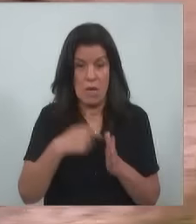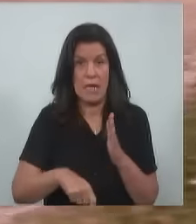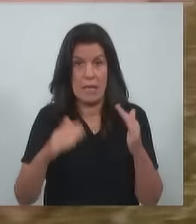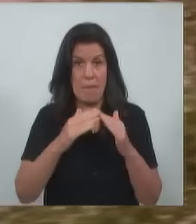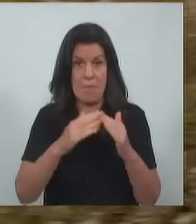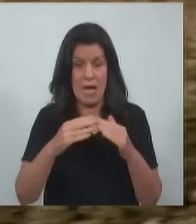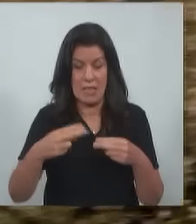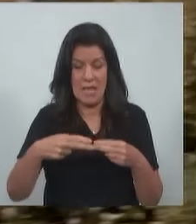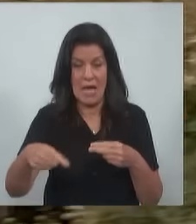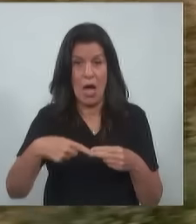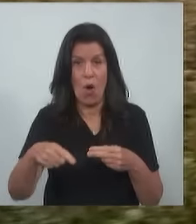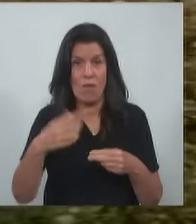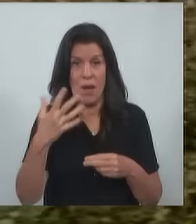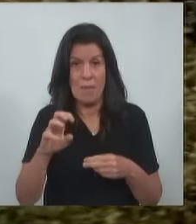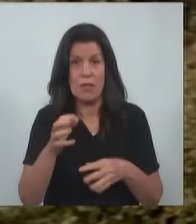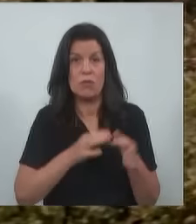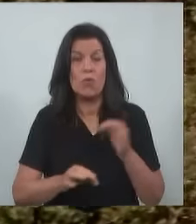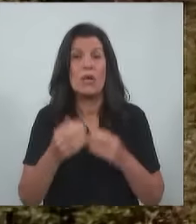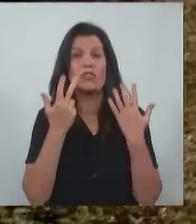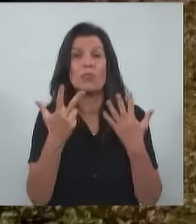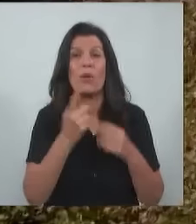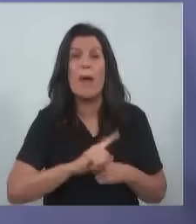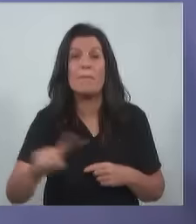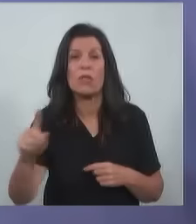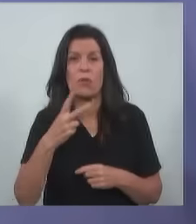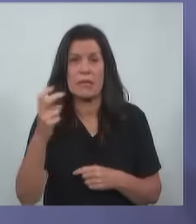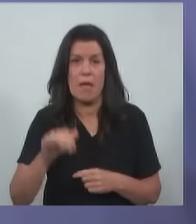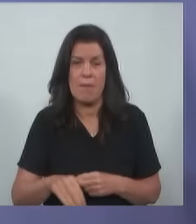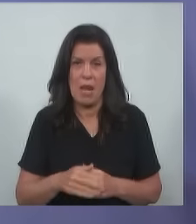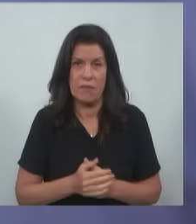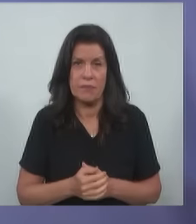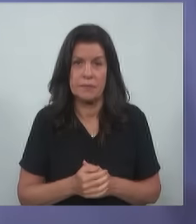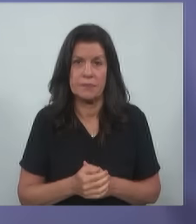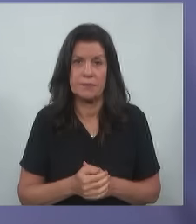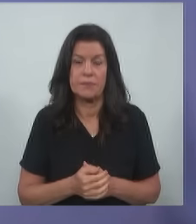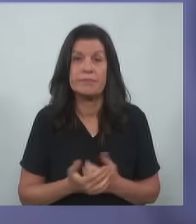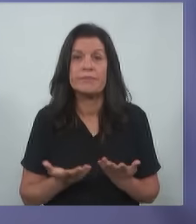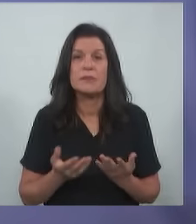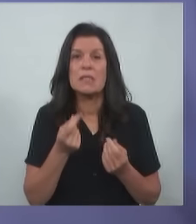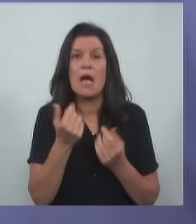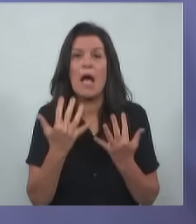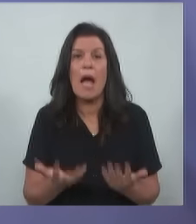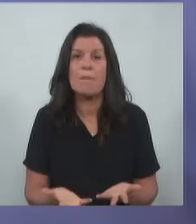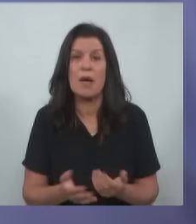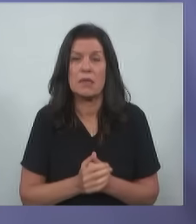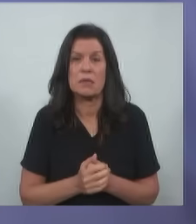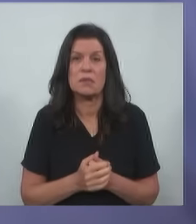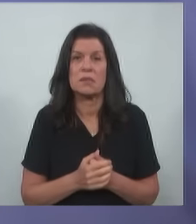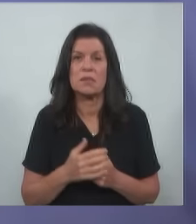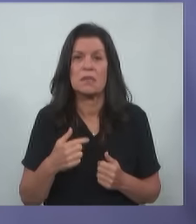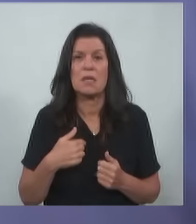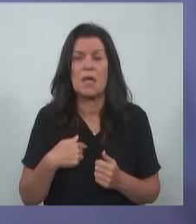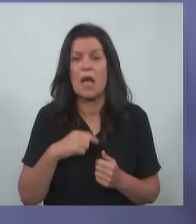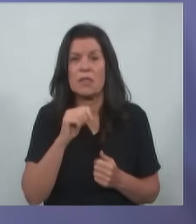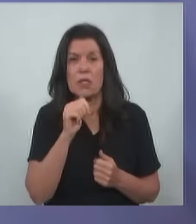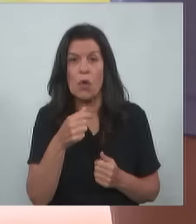תמורת 8,200,000 ש"ח. אז לאיזה מחיר המיקום הזה מביא אותנו? אז אני לא רוצה להגיע לביטויים של פרייסלס, כי יש לזה מגבלות